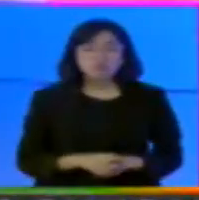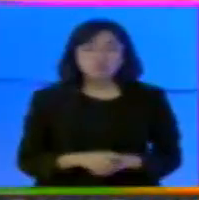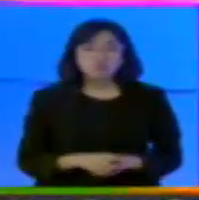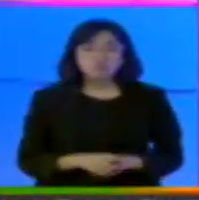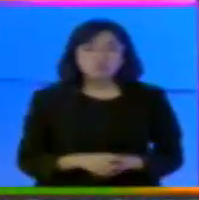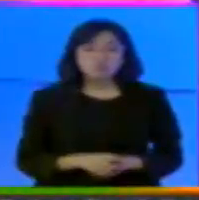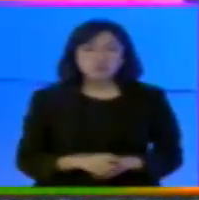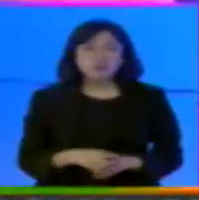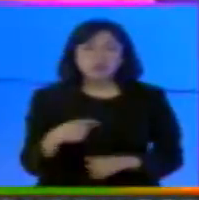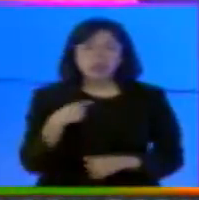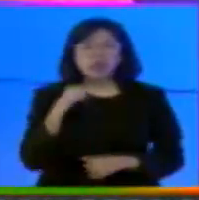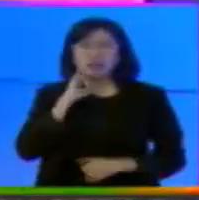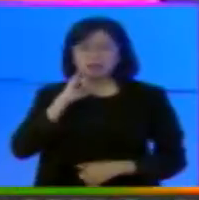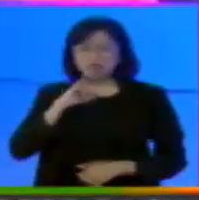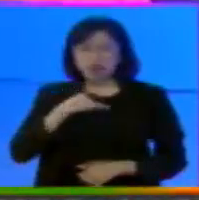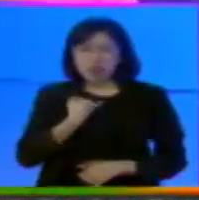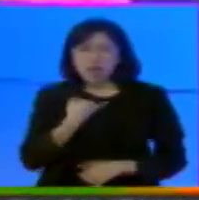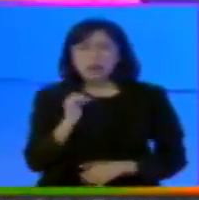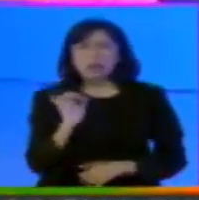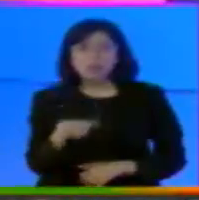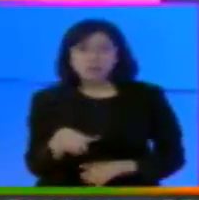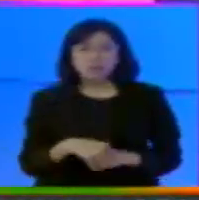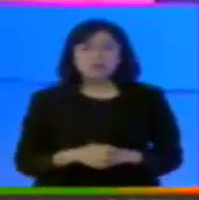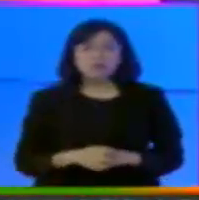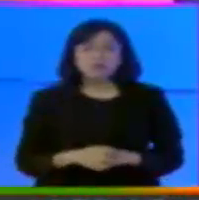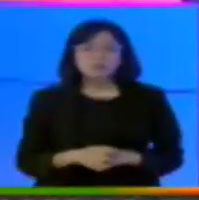saya melakukan kesalahan yang sangat fatal,